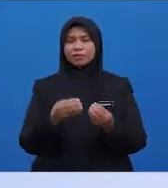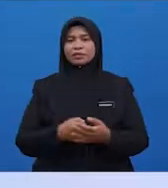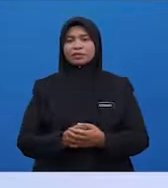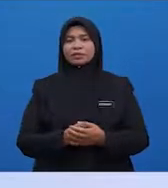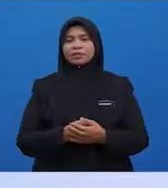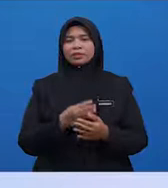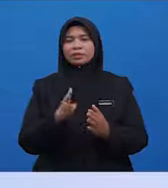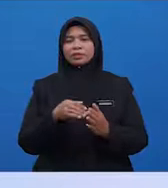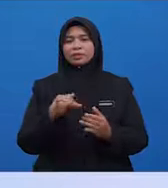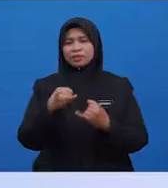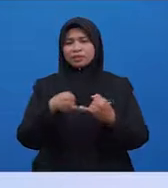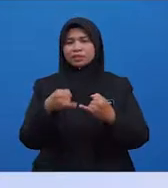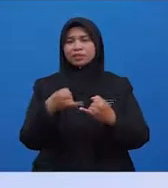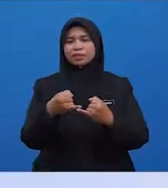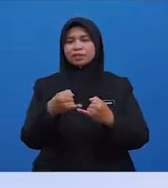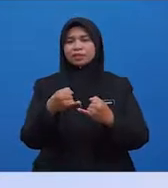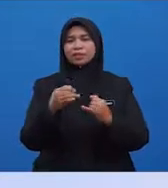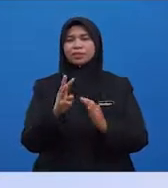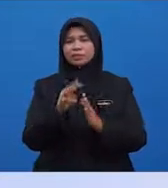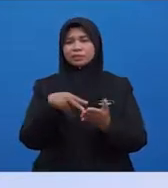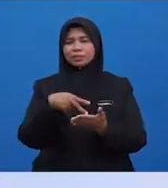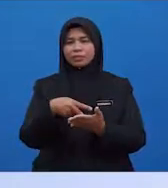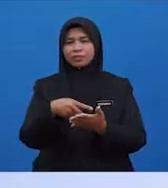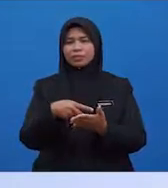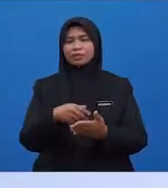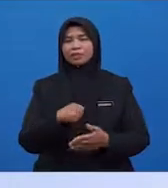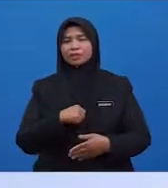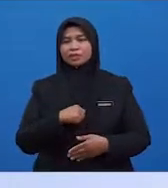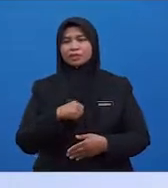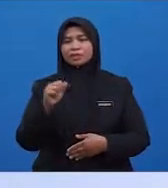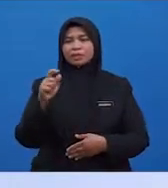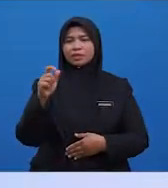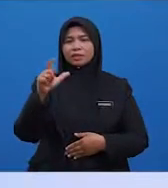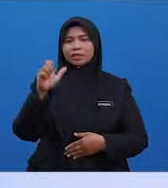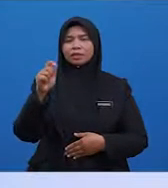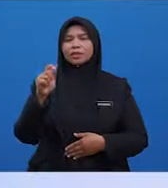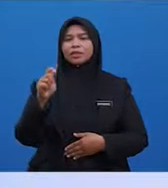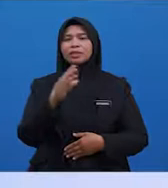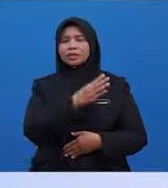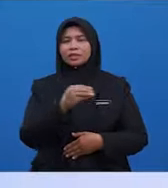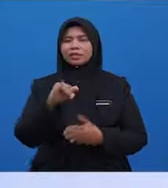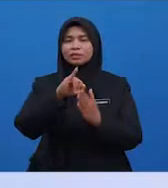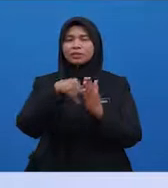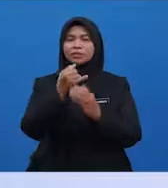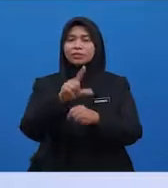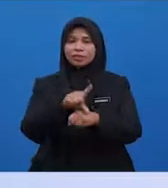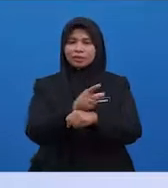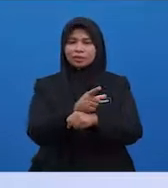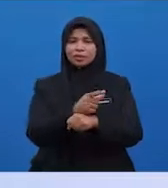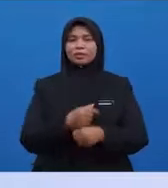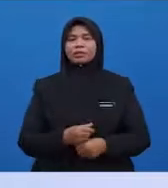bermotivasi, berorientasikan kejayaan, membangunkan personaliti atlet dan jurulatih,